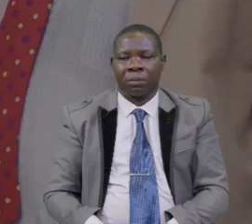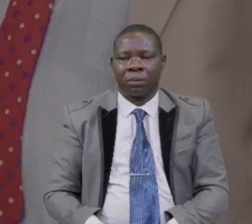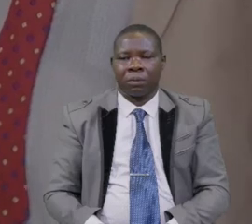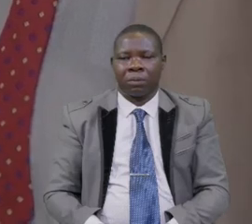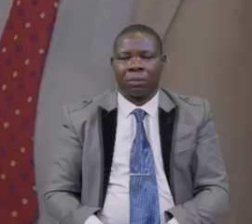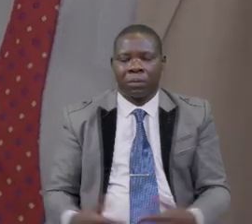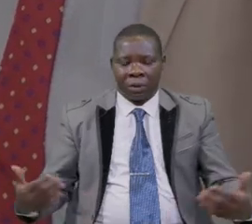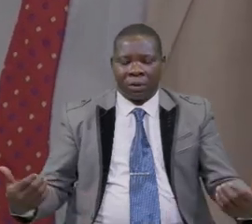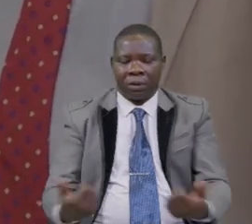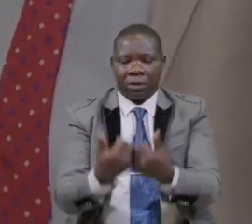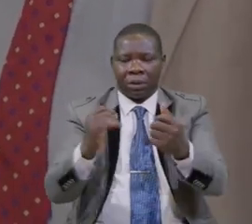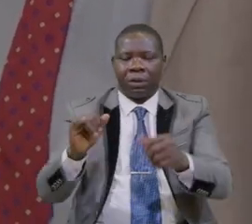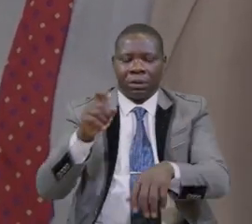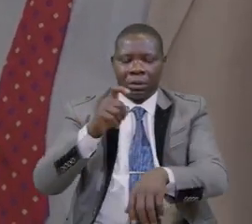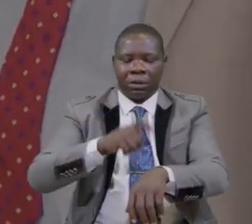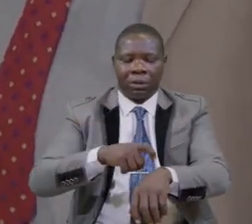les moments de défi,